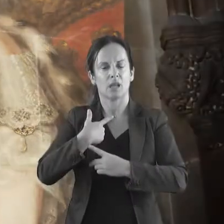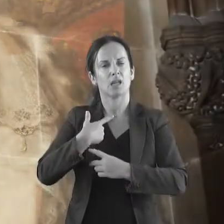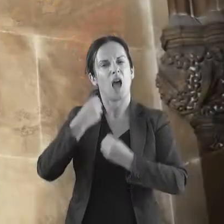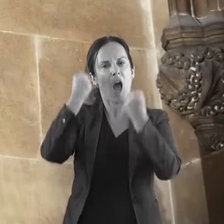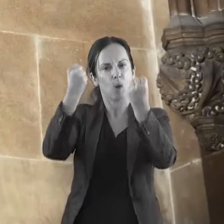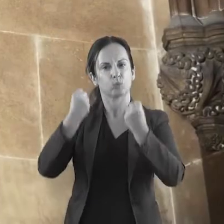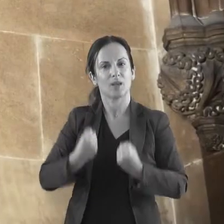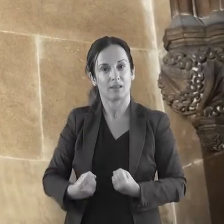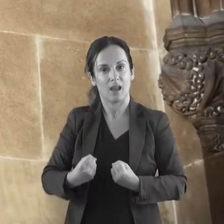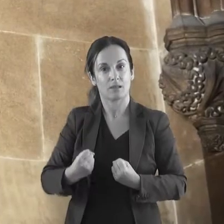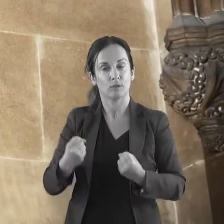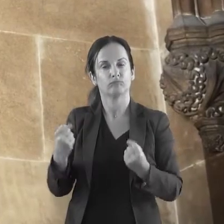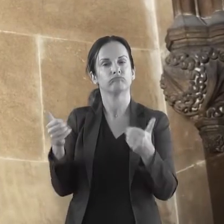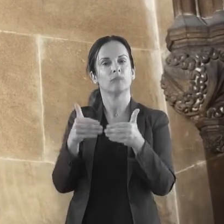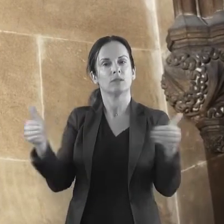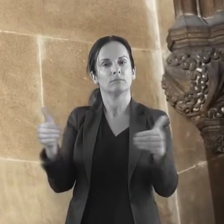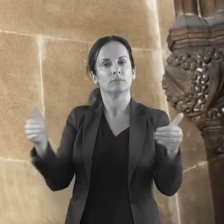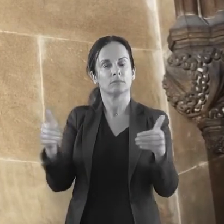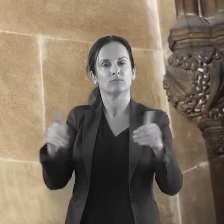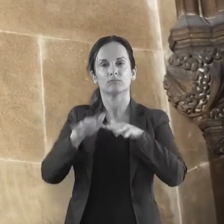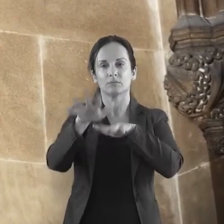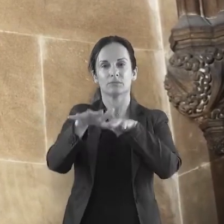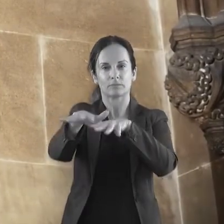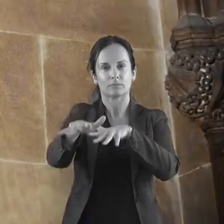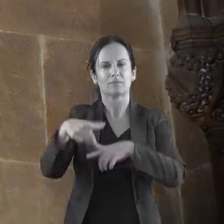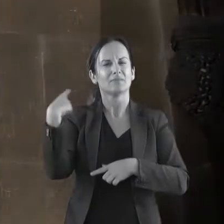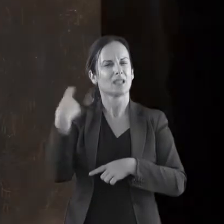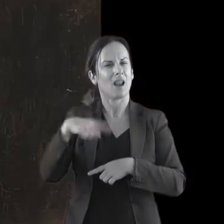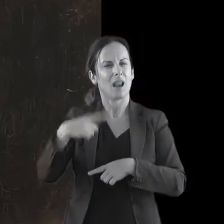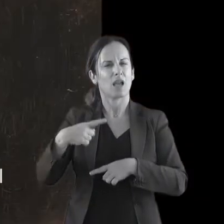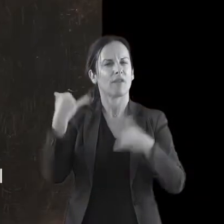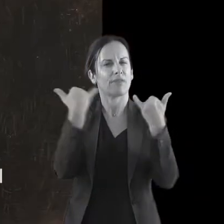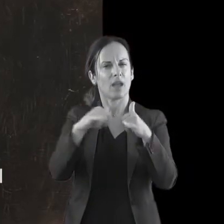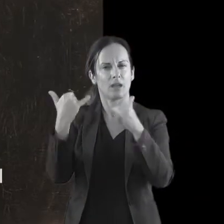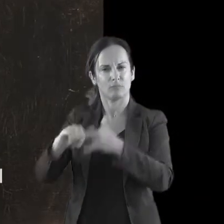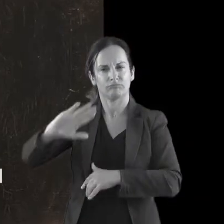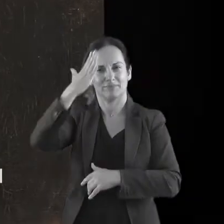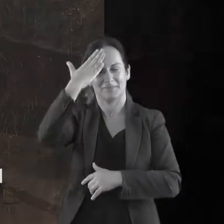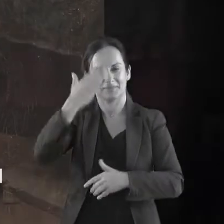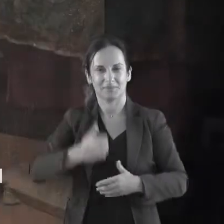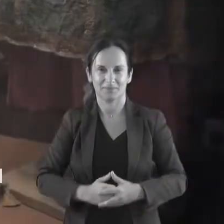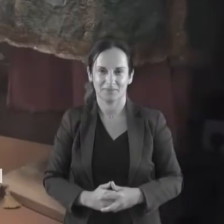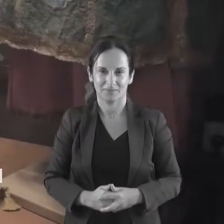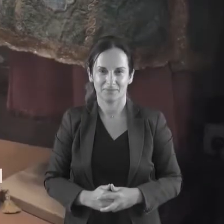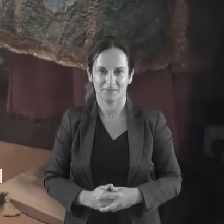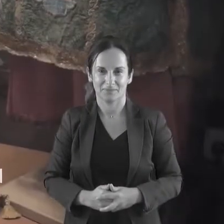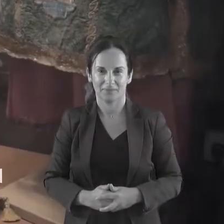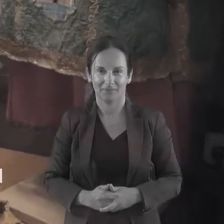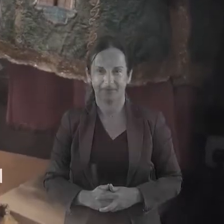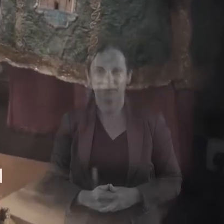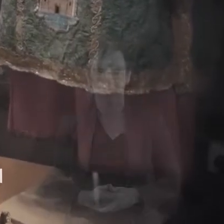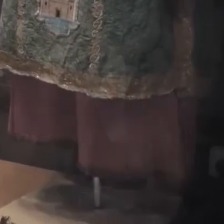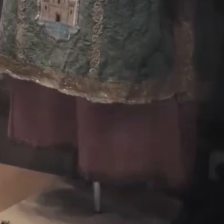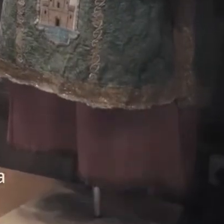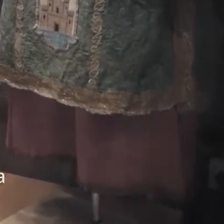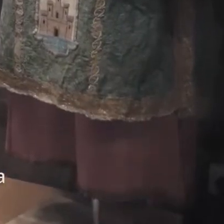Just al racó hi trobam un personatge curiós, un macer. Els macers eren funcionaris del Gran i General